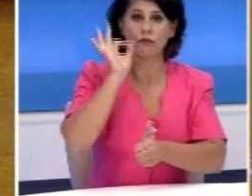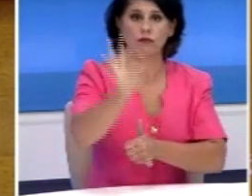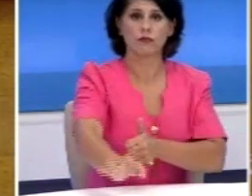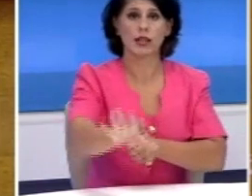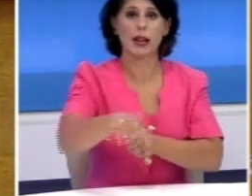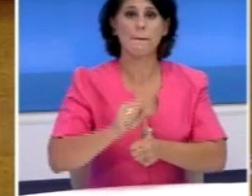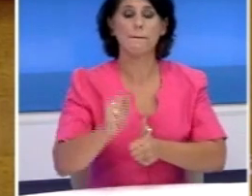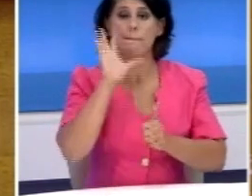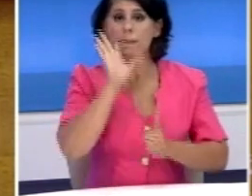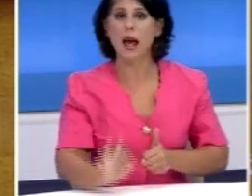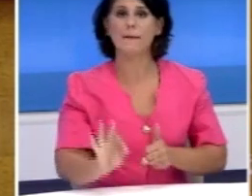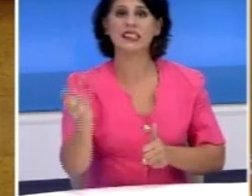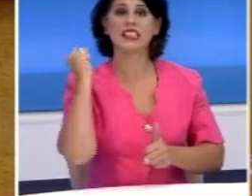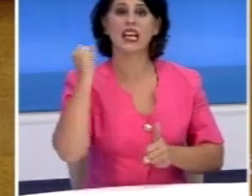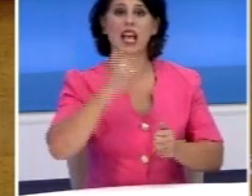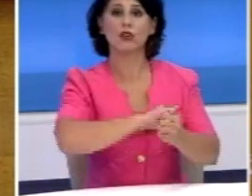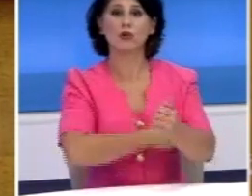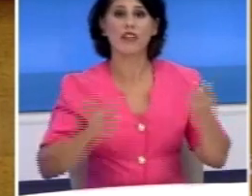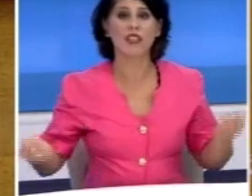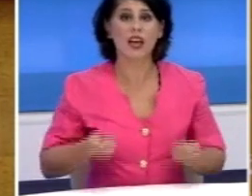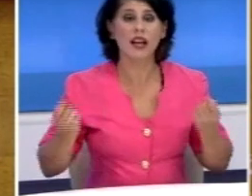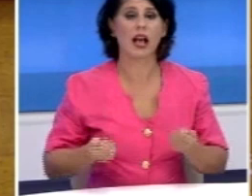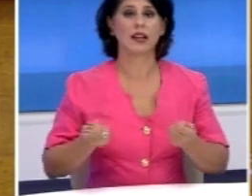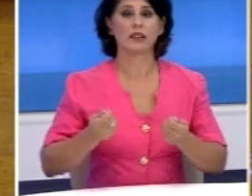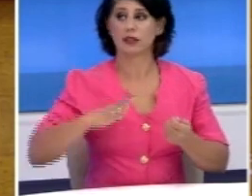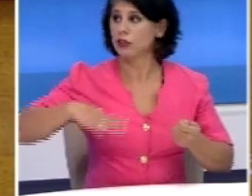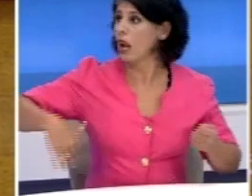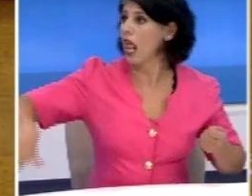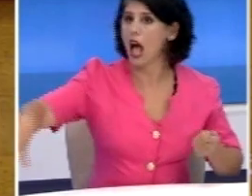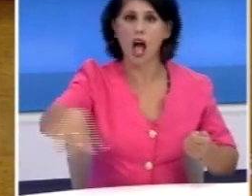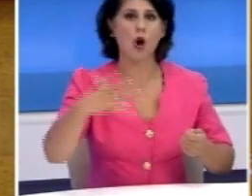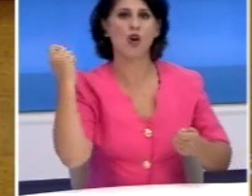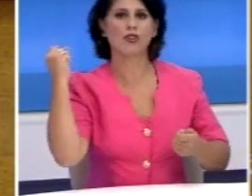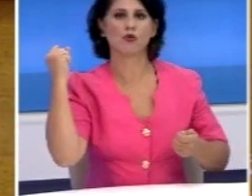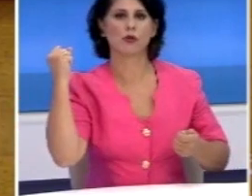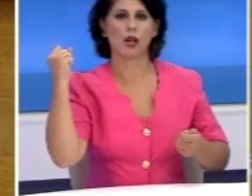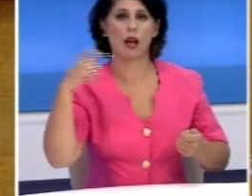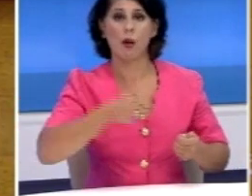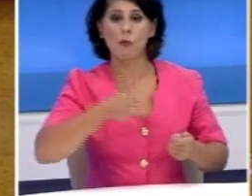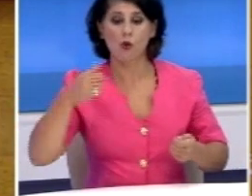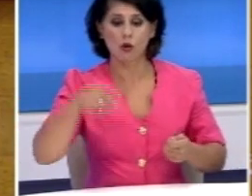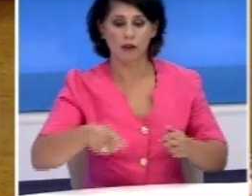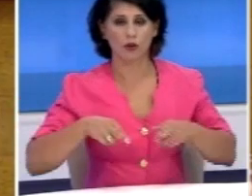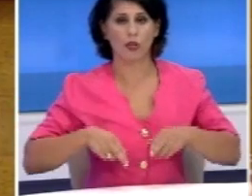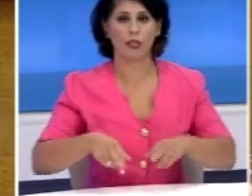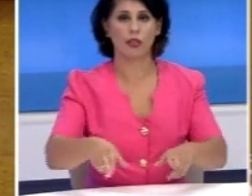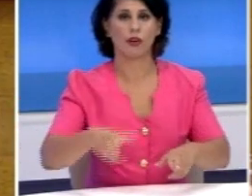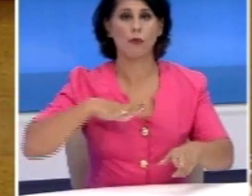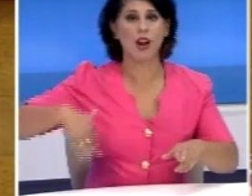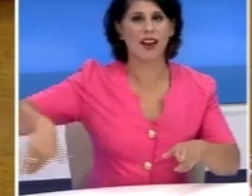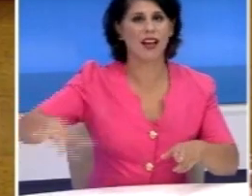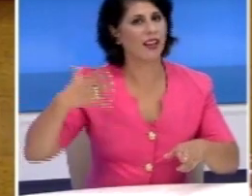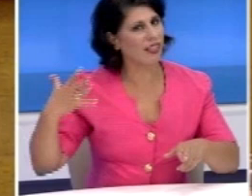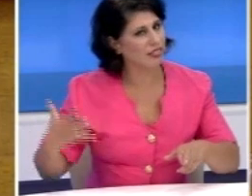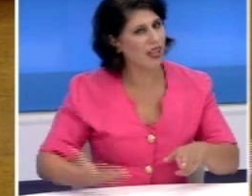πάρουν πραγματικά την εξουσία οι ίδιοι οι εργάτες, οι εργαζόμενοι, ο λαός της χώρας. Μόνο σε αυτό το δρόμο οι λαοί θα έβρισκαν